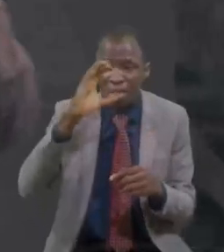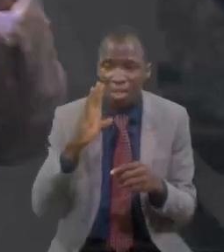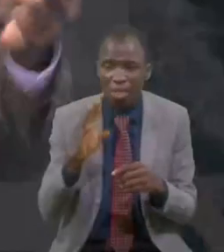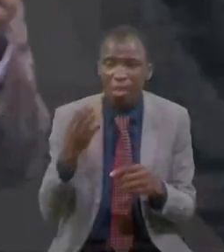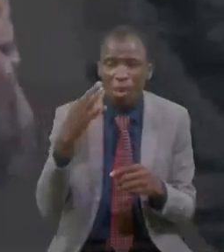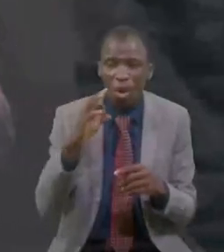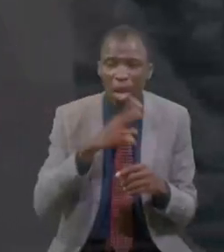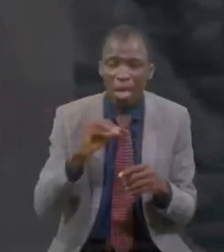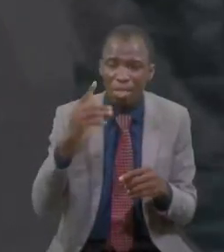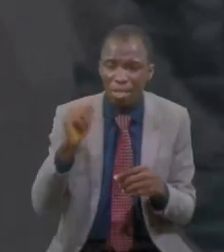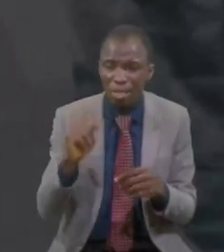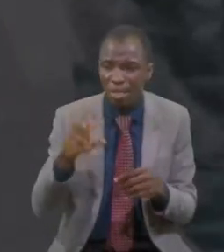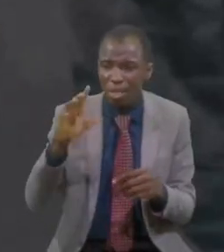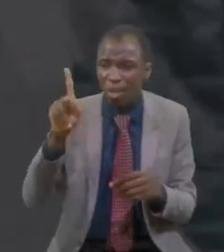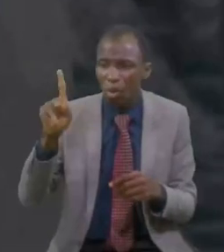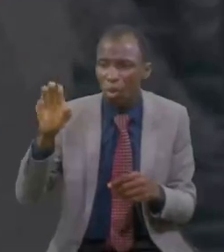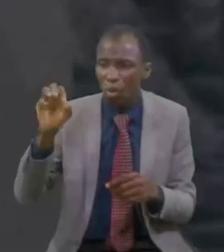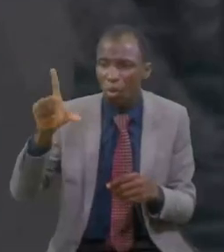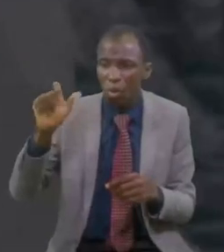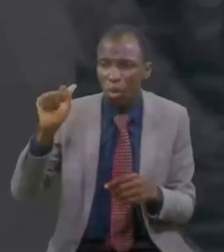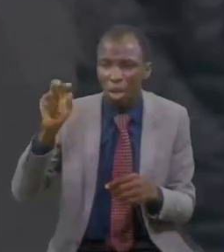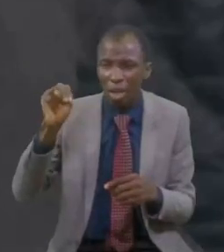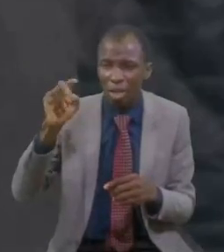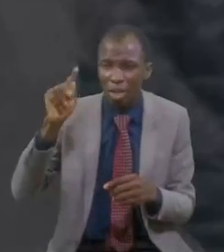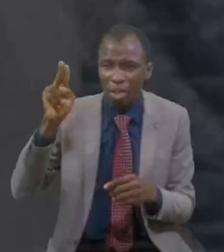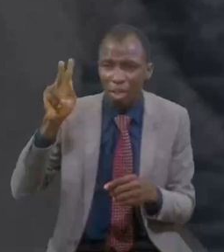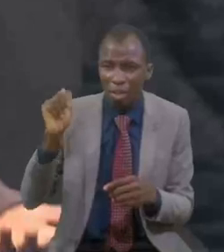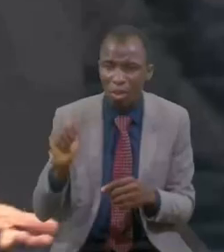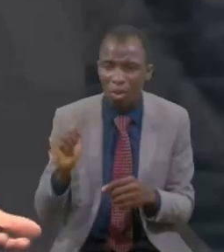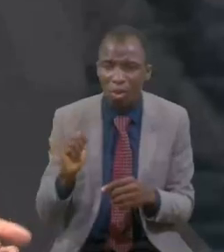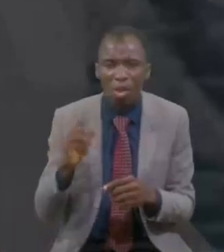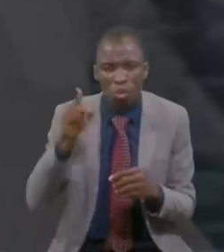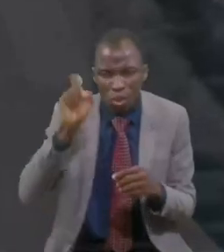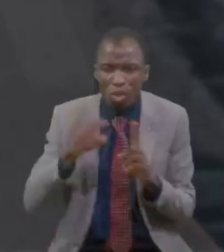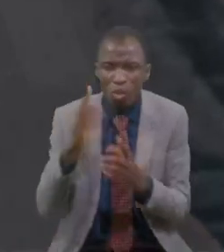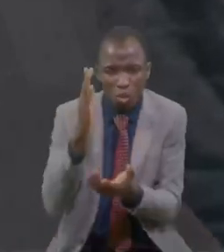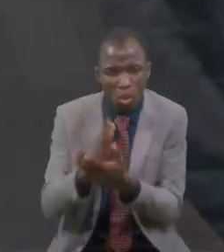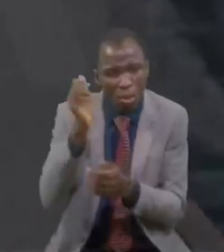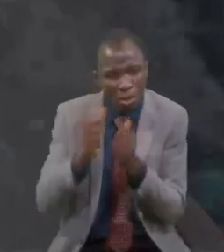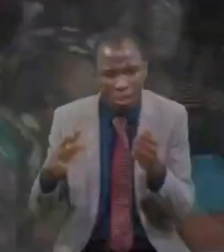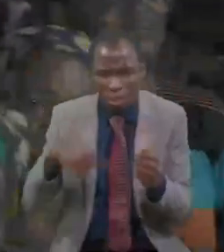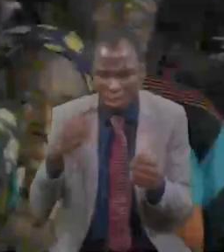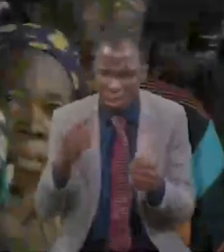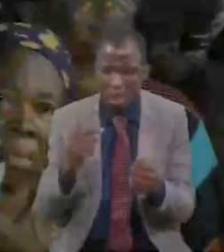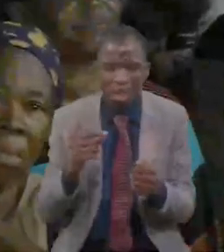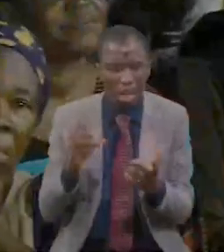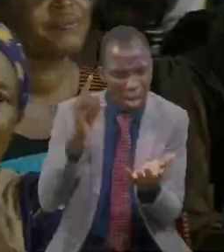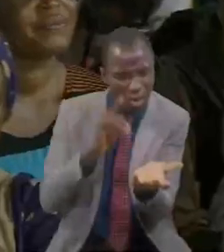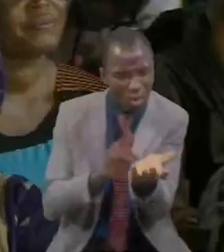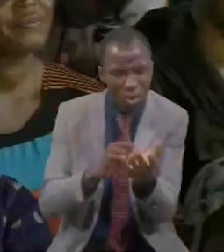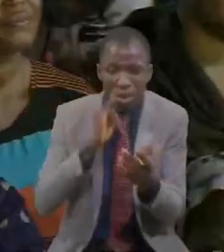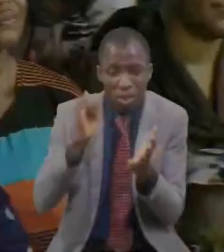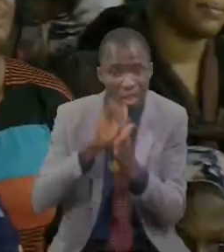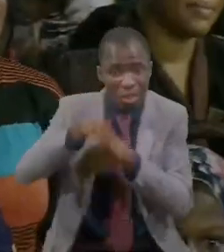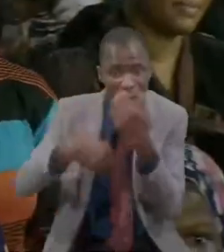boisson vous devez rejeter le le la noix de cola de l'idolâtrie docteur c'est tout ça